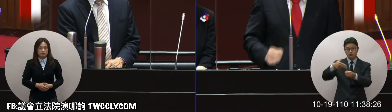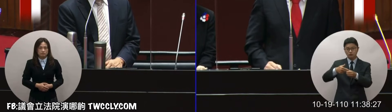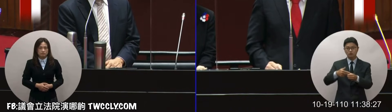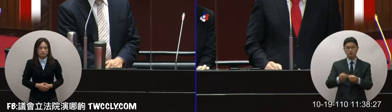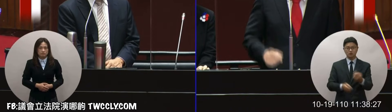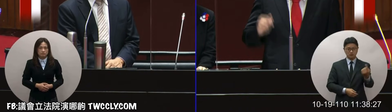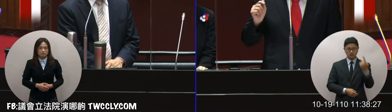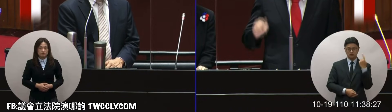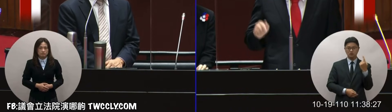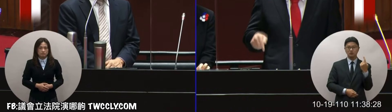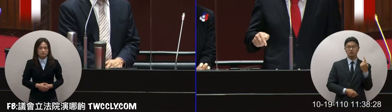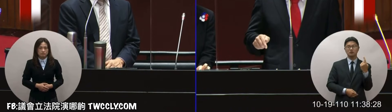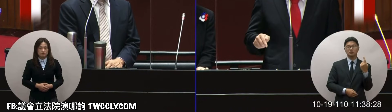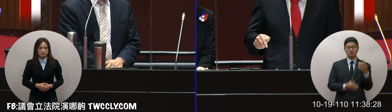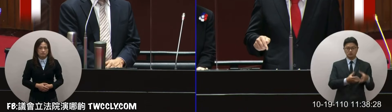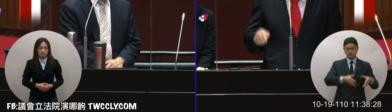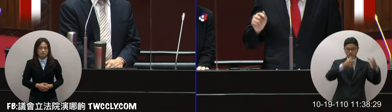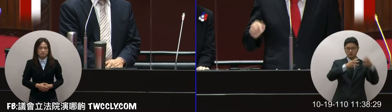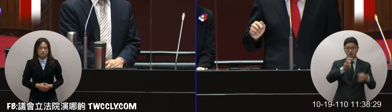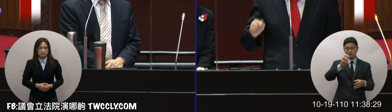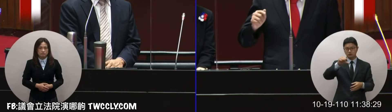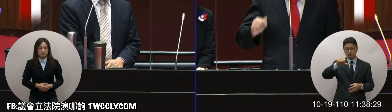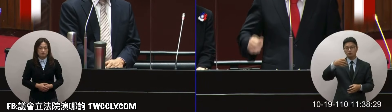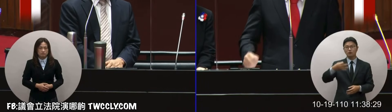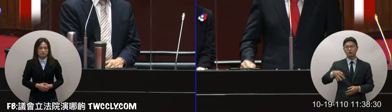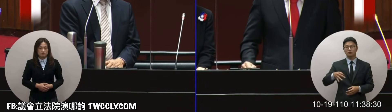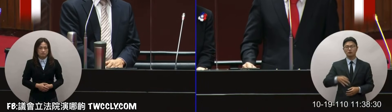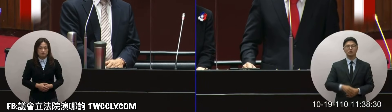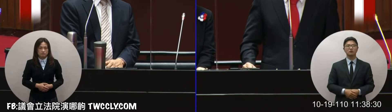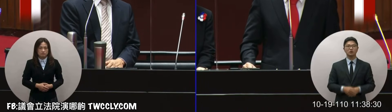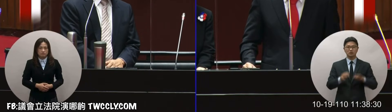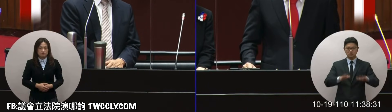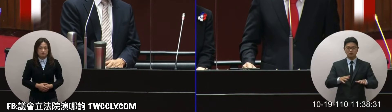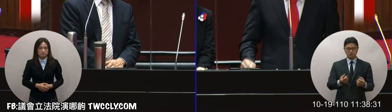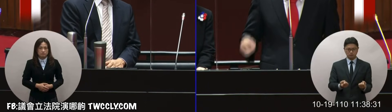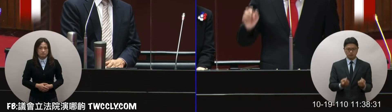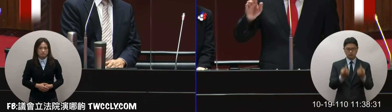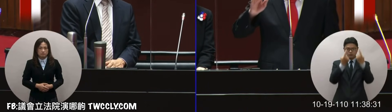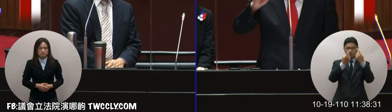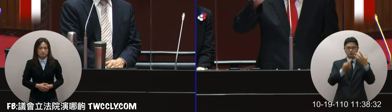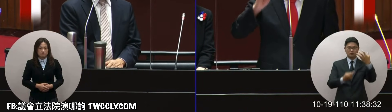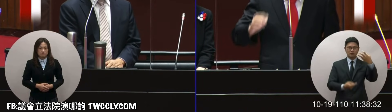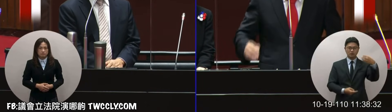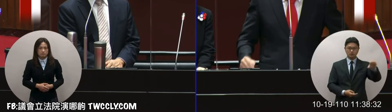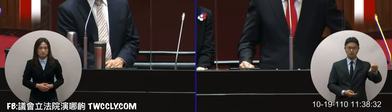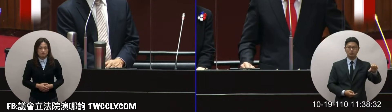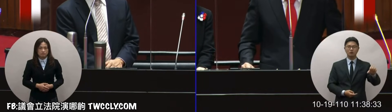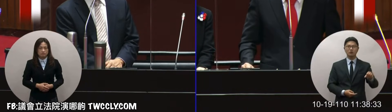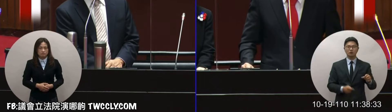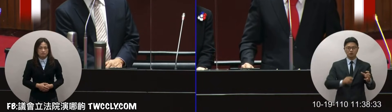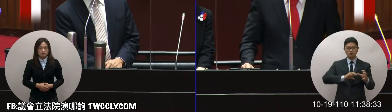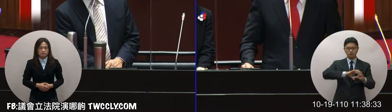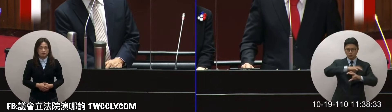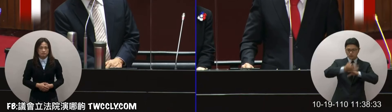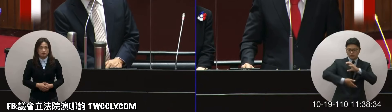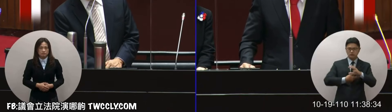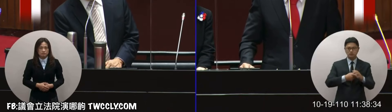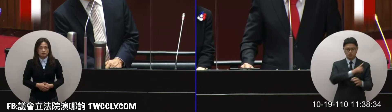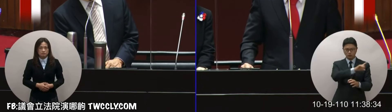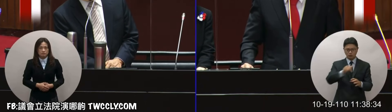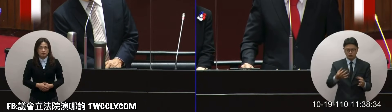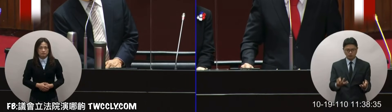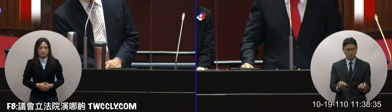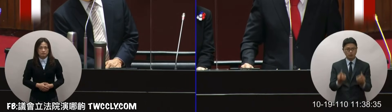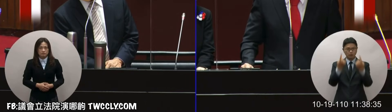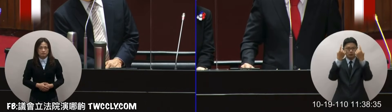35美元一桶，现在85美元一桶，全世界开始通货膨胀，我们做好